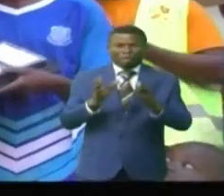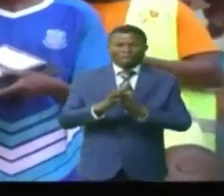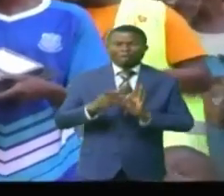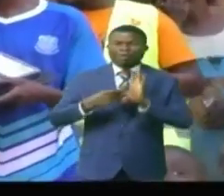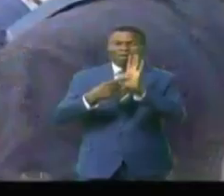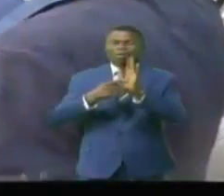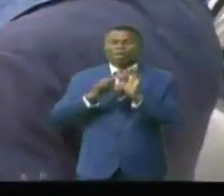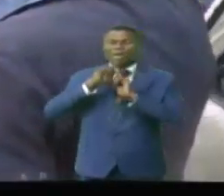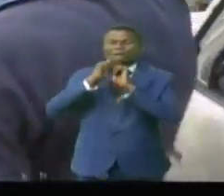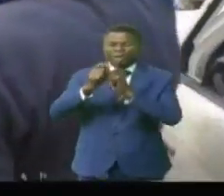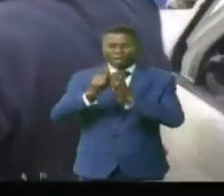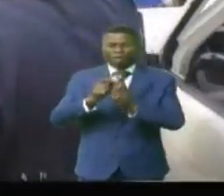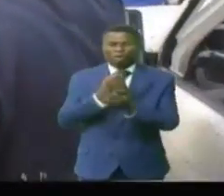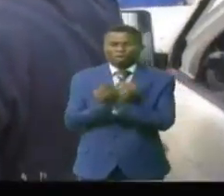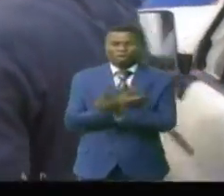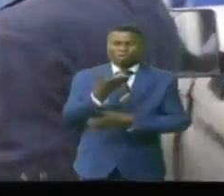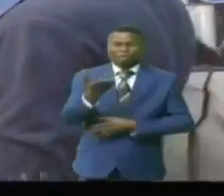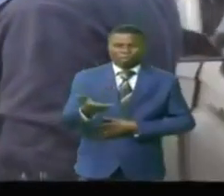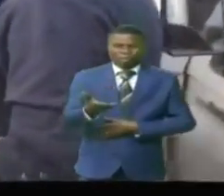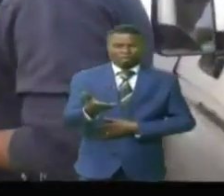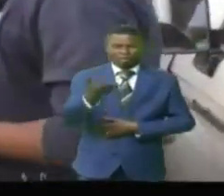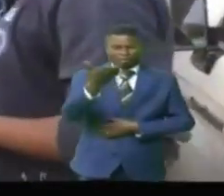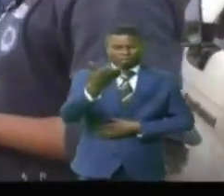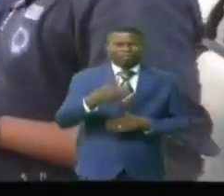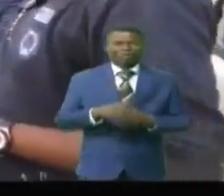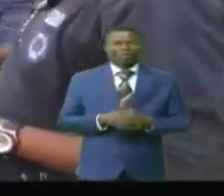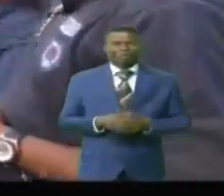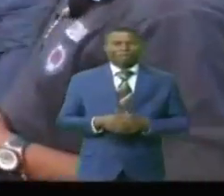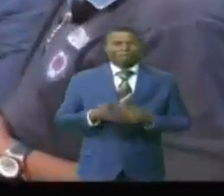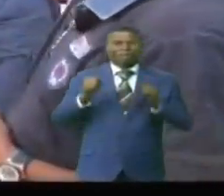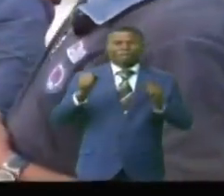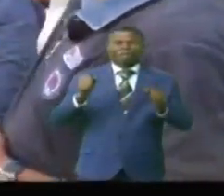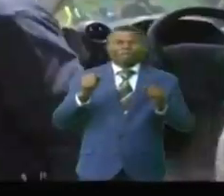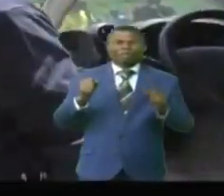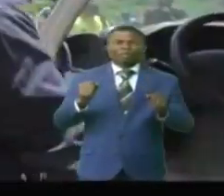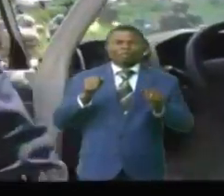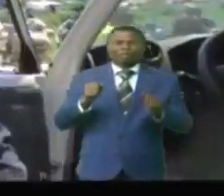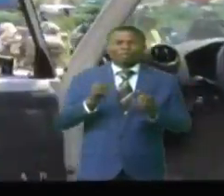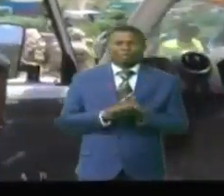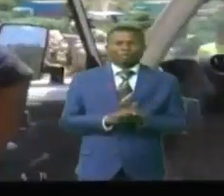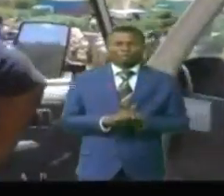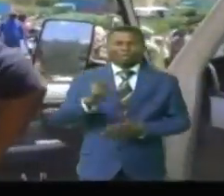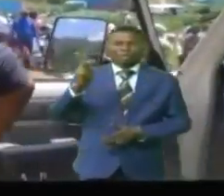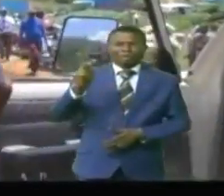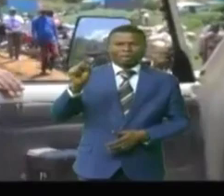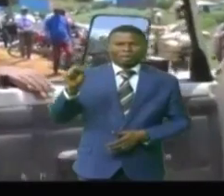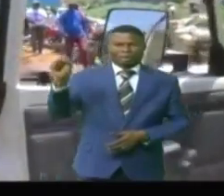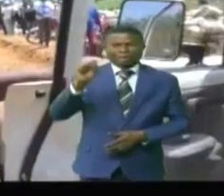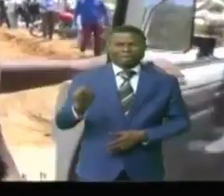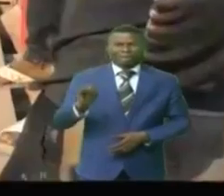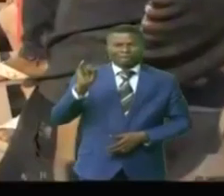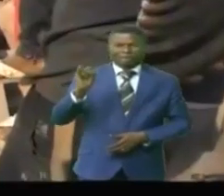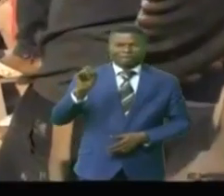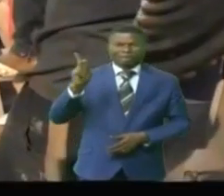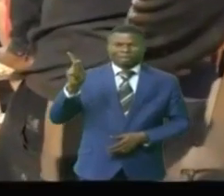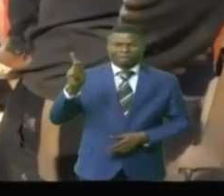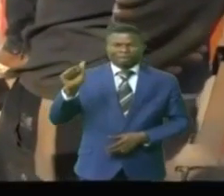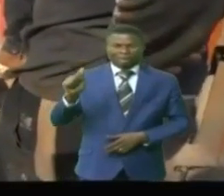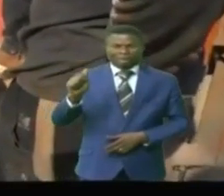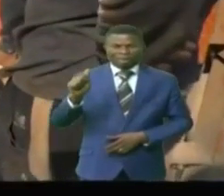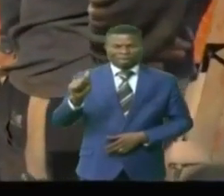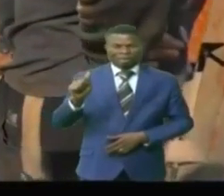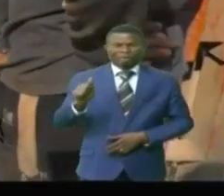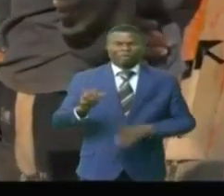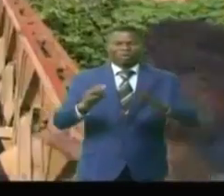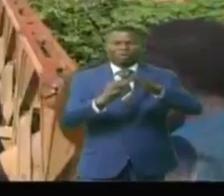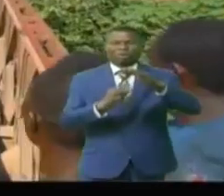de gestes de solidarité. Kasika, les décors est tout autre. Les